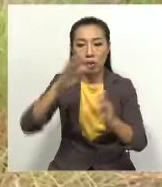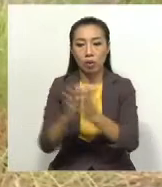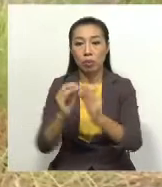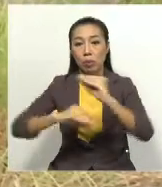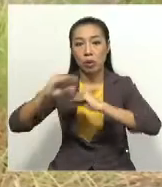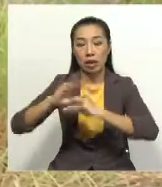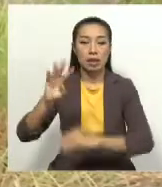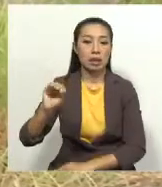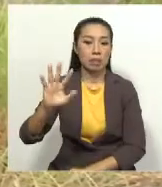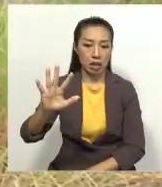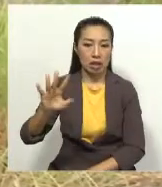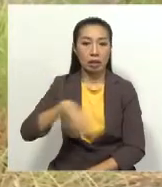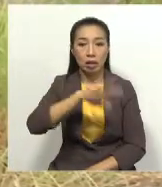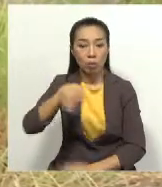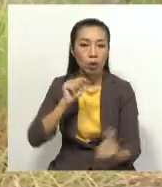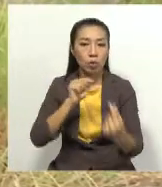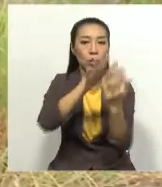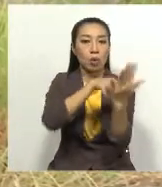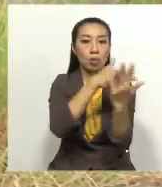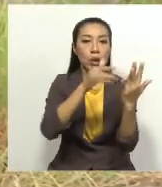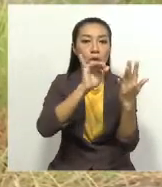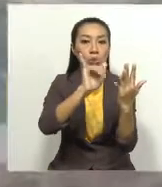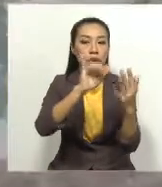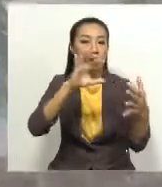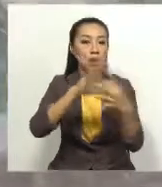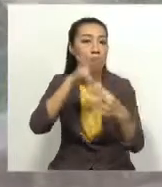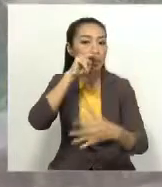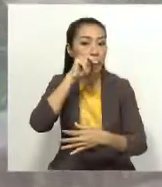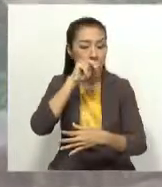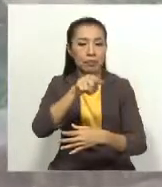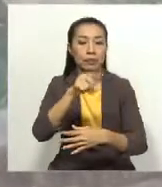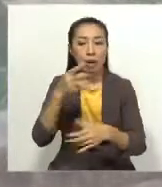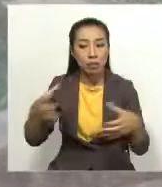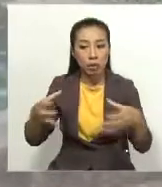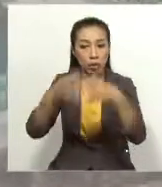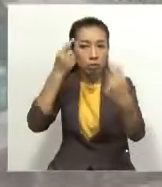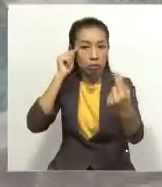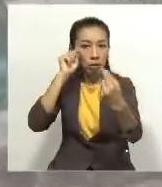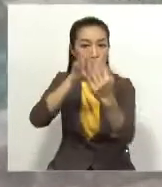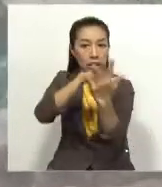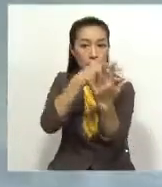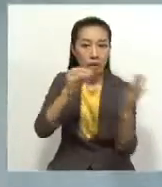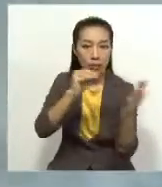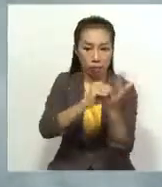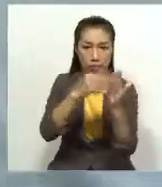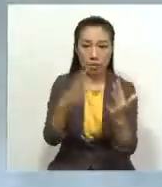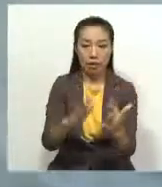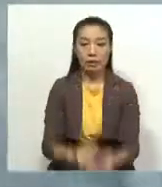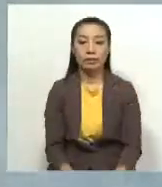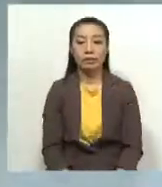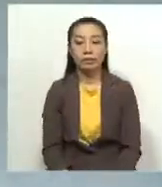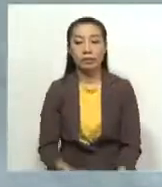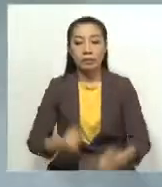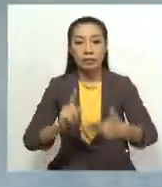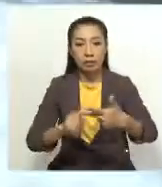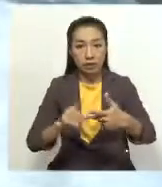45โครงการซึ่งสอดคล้องกับแผนยุทธศาสตร์น้ำและอยู่ในกลุ่มเป้าหมายที่กำหนดไว้ในแผนแล้วด้